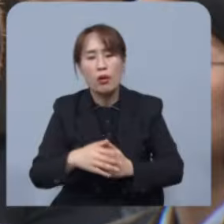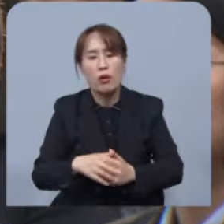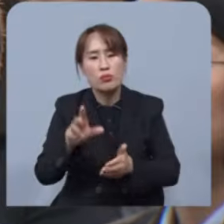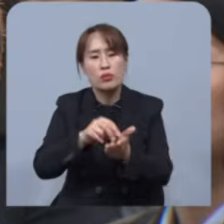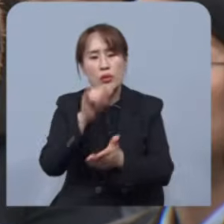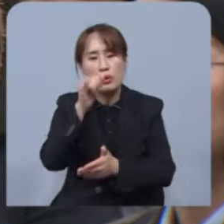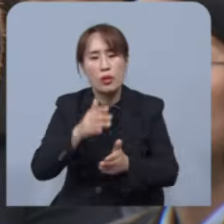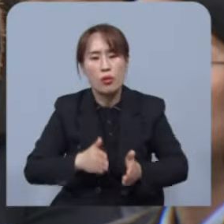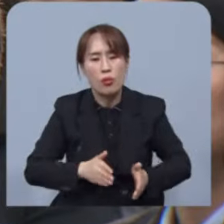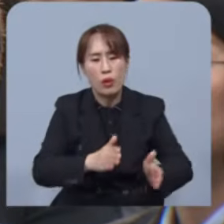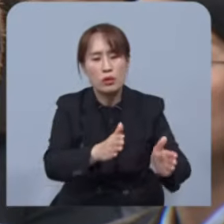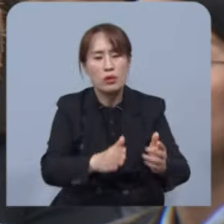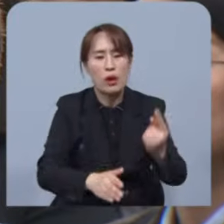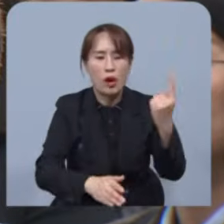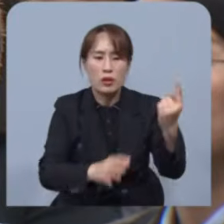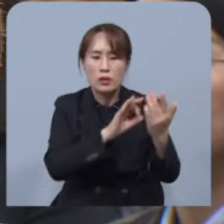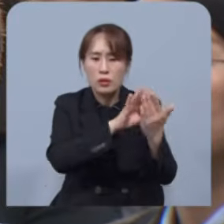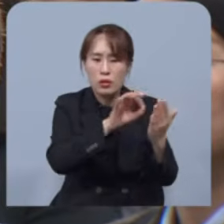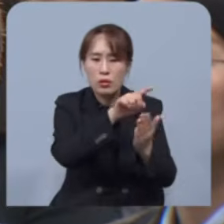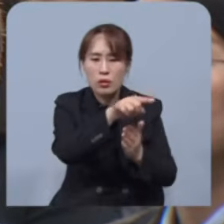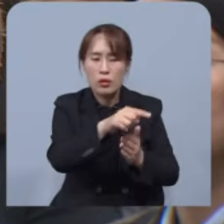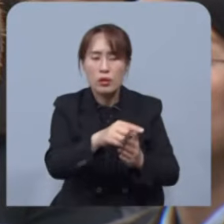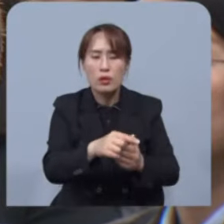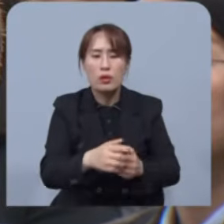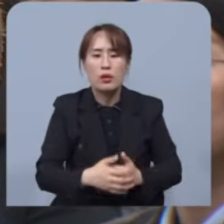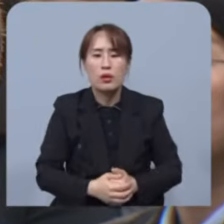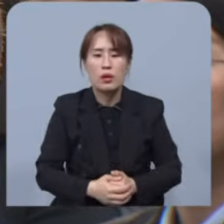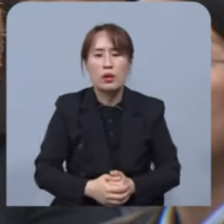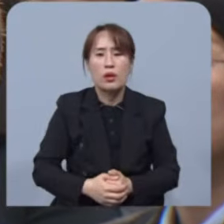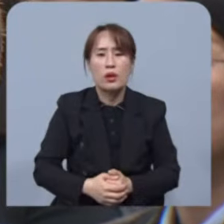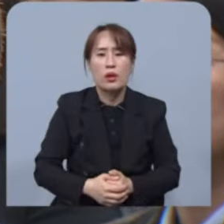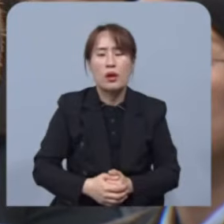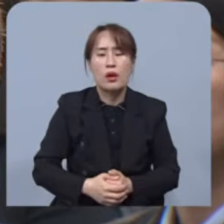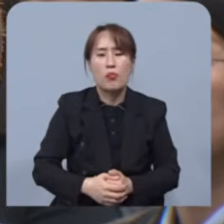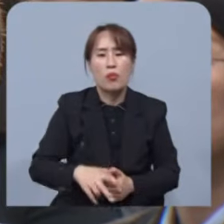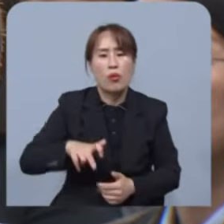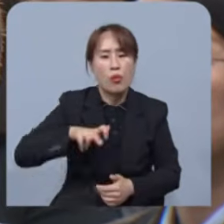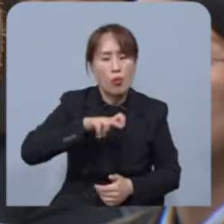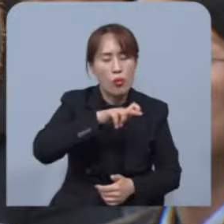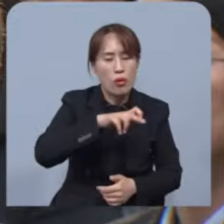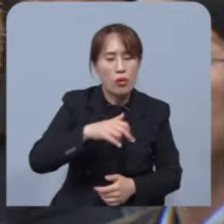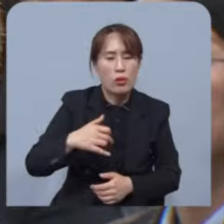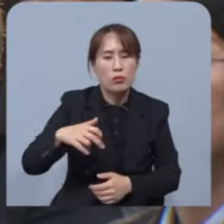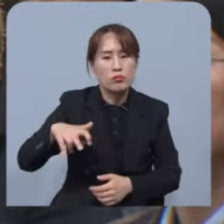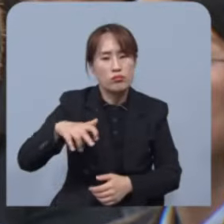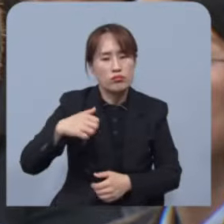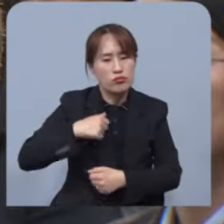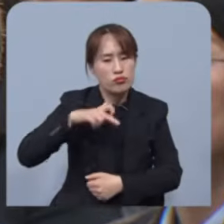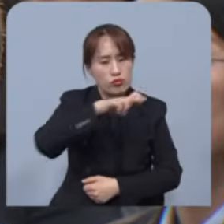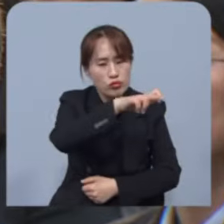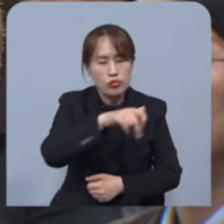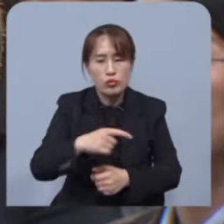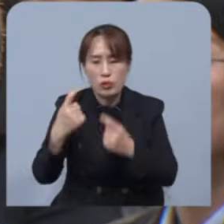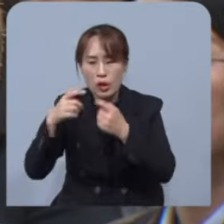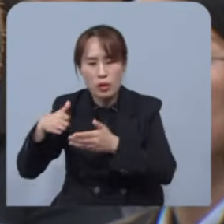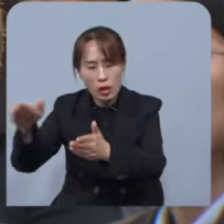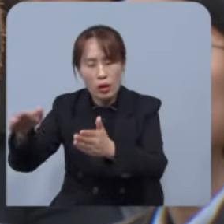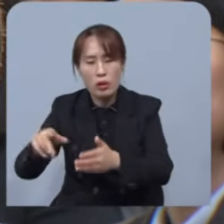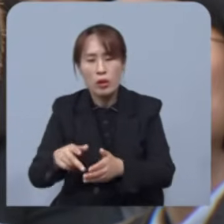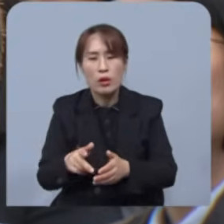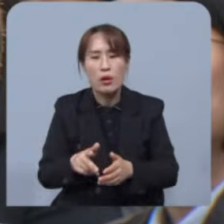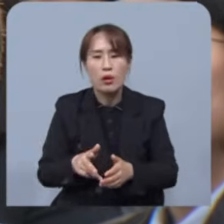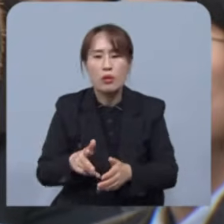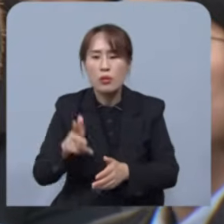있기 때문에 활주로를 하나를 써서 17비 2구전대, 6전대 그리고 공항 이렇게 운영을 하다 보니 슬라시나 그런 문제가